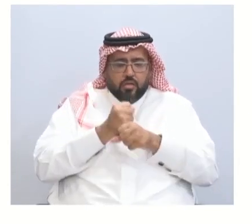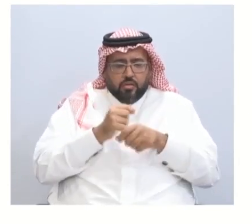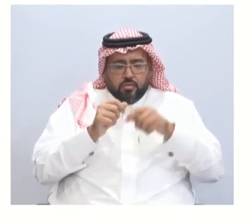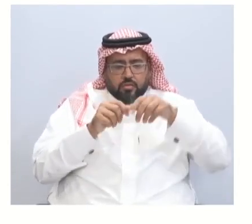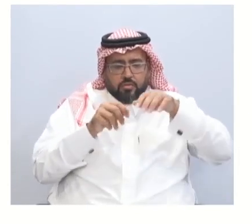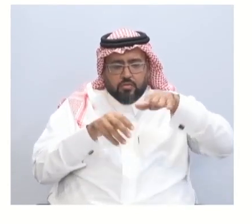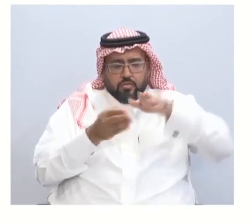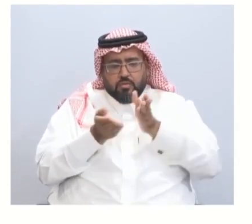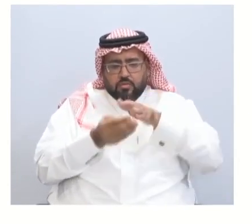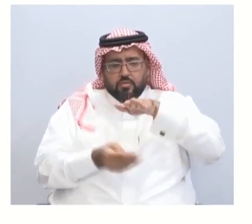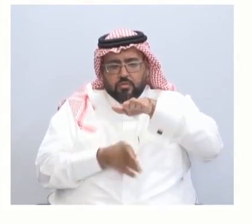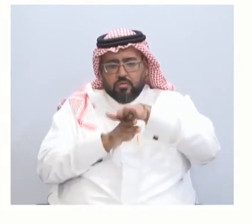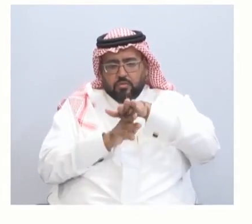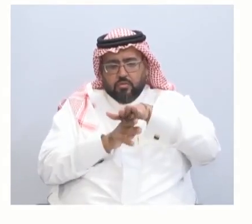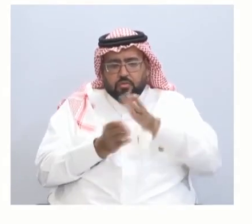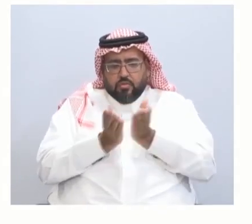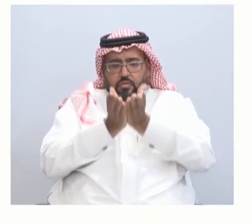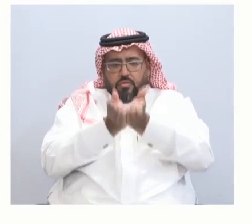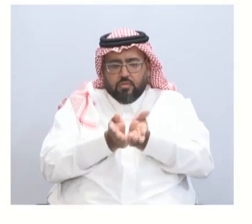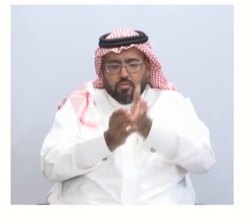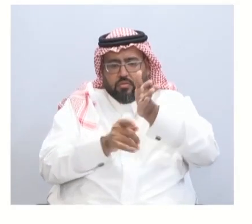في ذلك ما يعرف